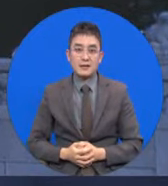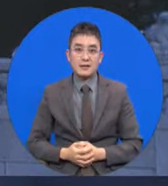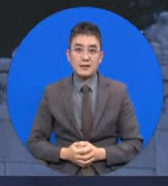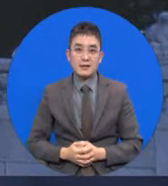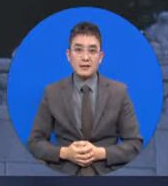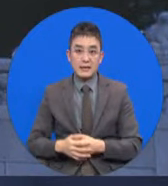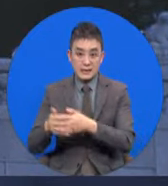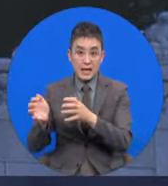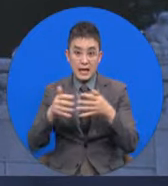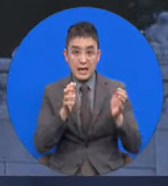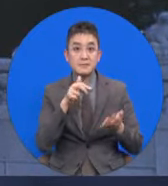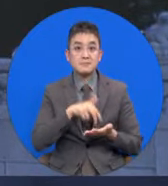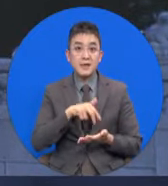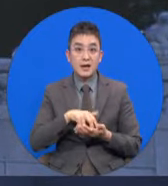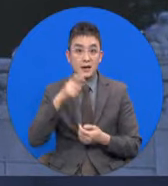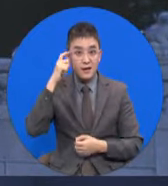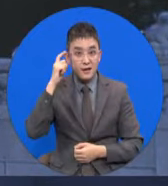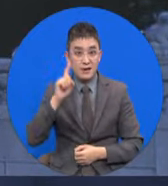있을까요?